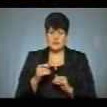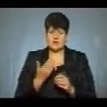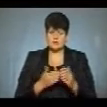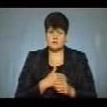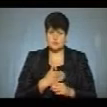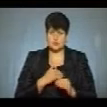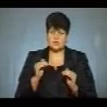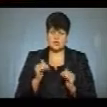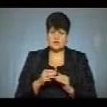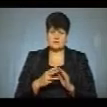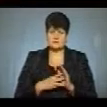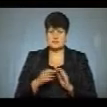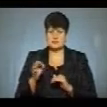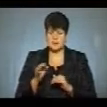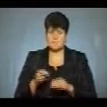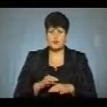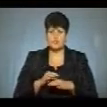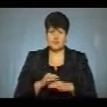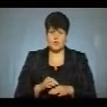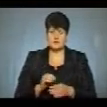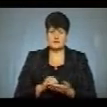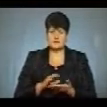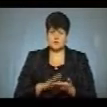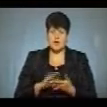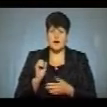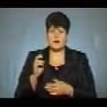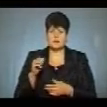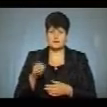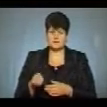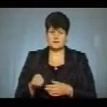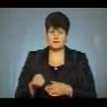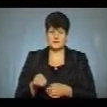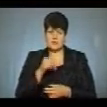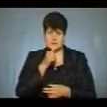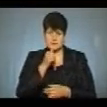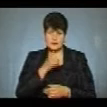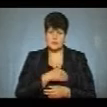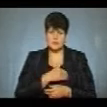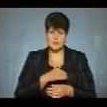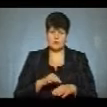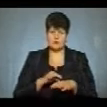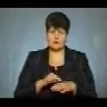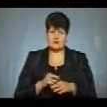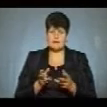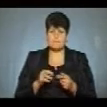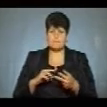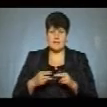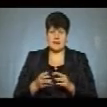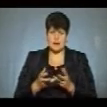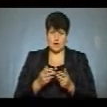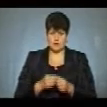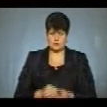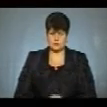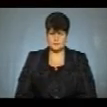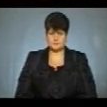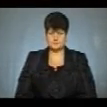квартири нижче 18 градусів, то проводиться, фіксується актом заміру температури і проводиться перерахунок. Соломія Струс,